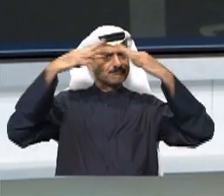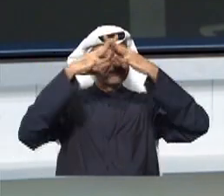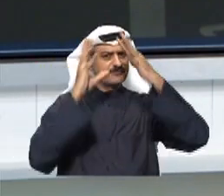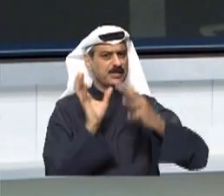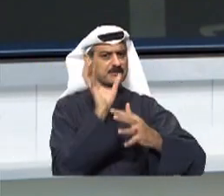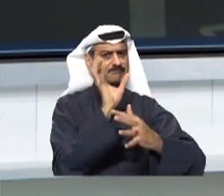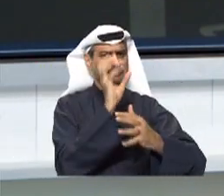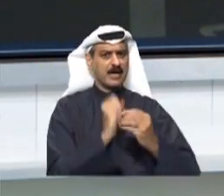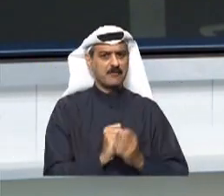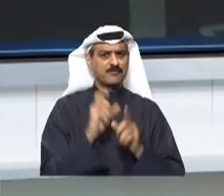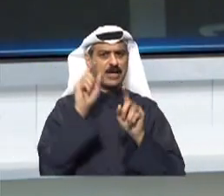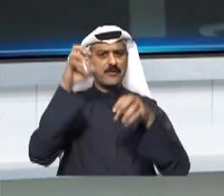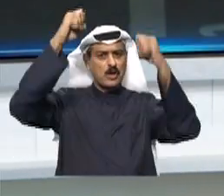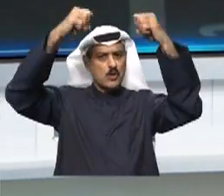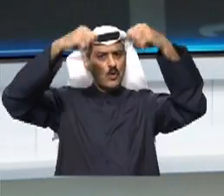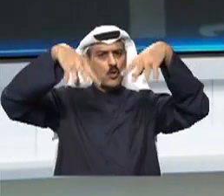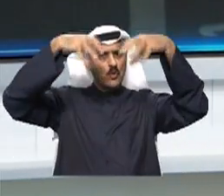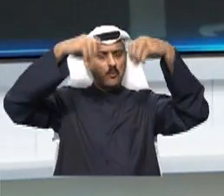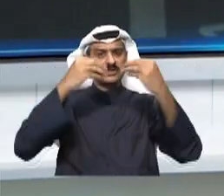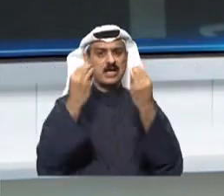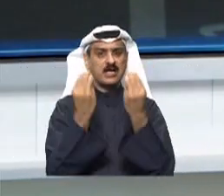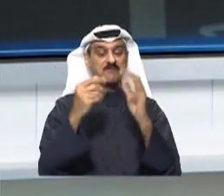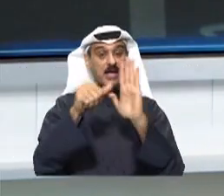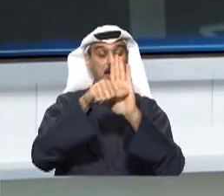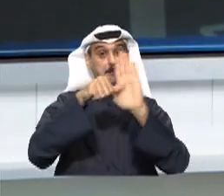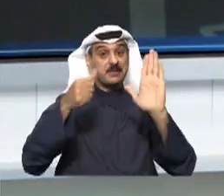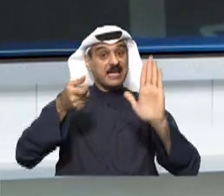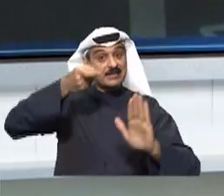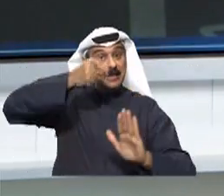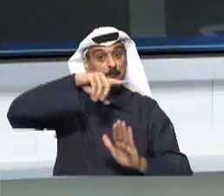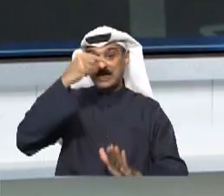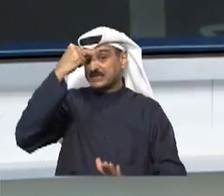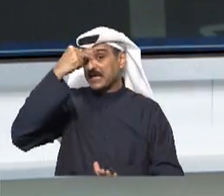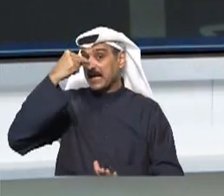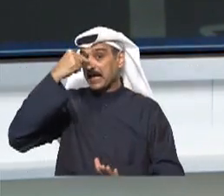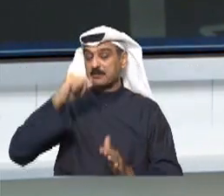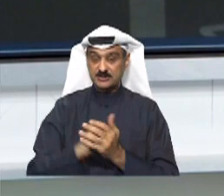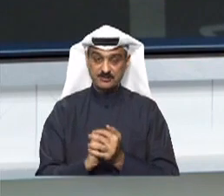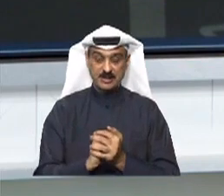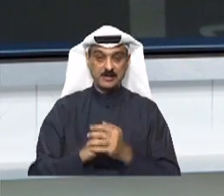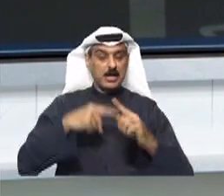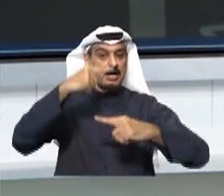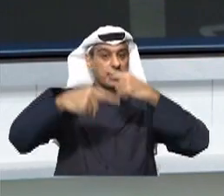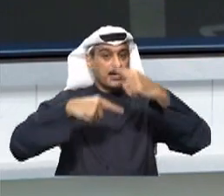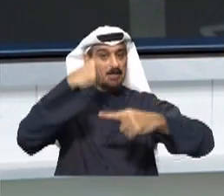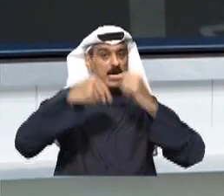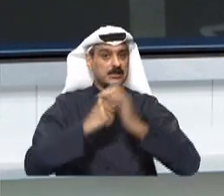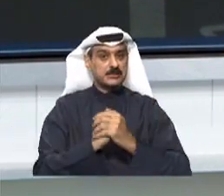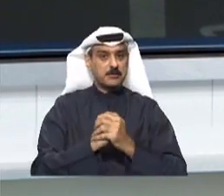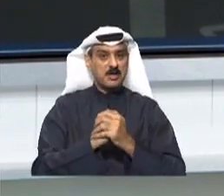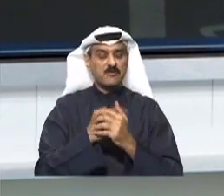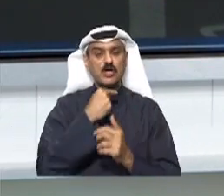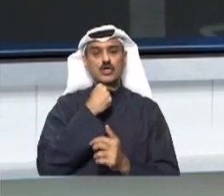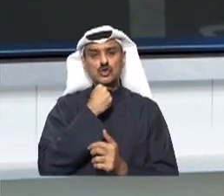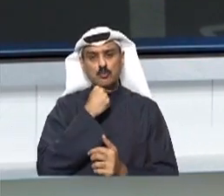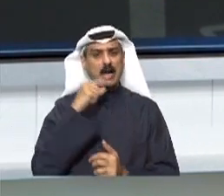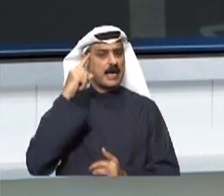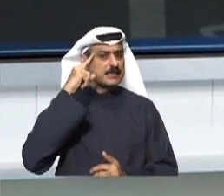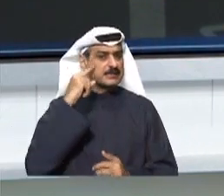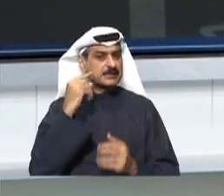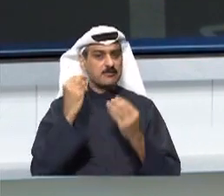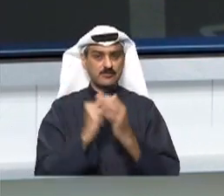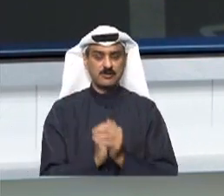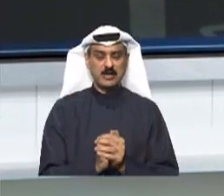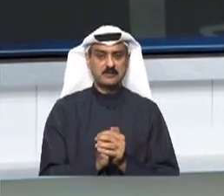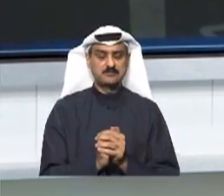فرص لأمطار خفيفة متفرقة بدءا من يوم الغد، وراح تستمر معنا مثل ما ذكرنا خلال الأيام القليلة المقبلة. أجواء